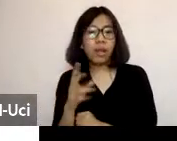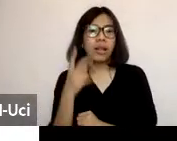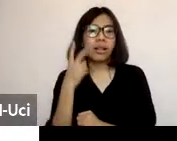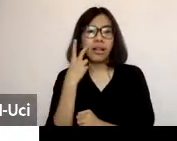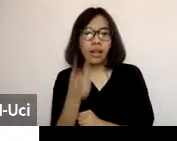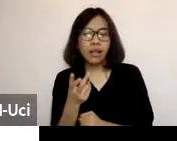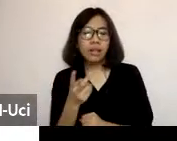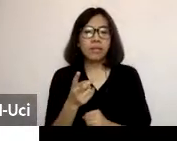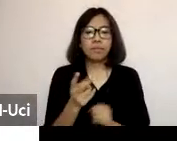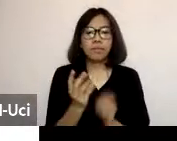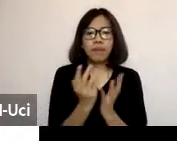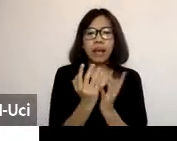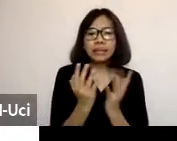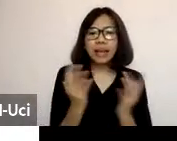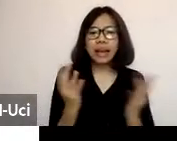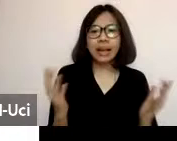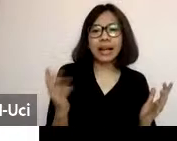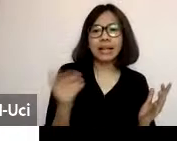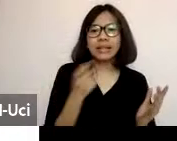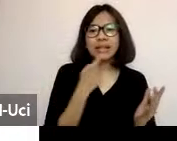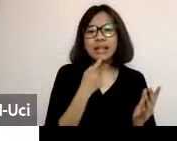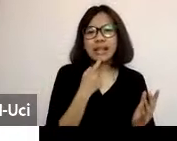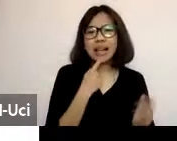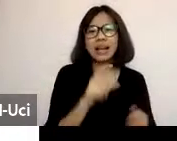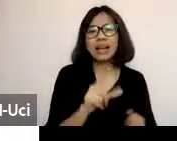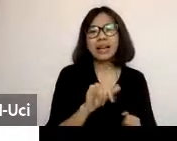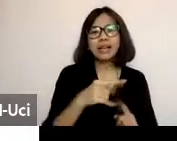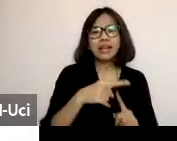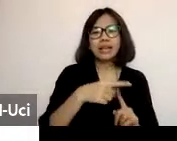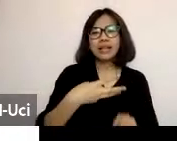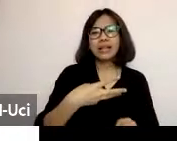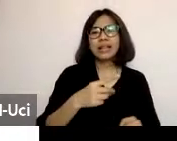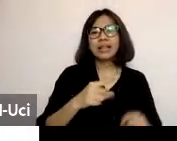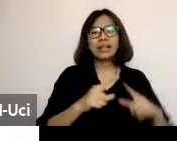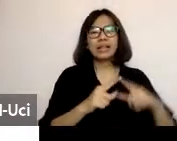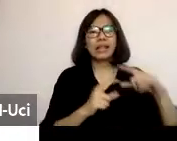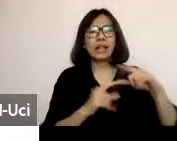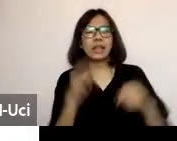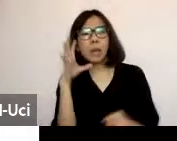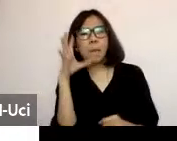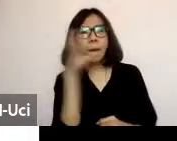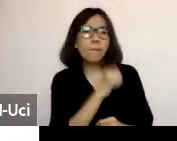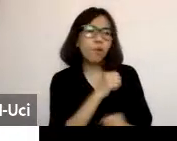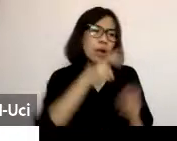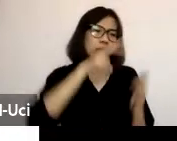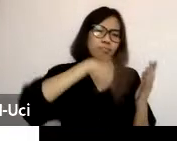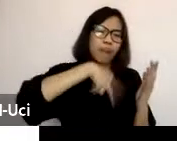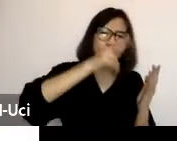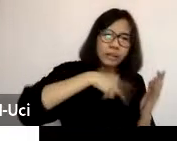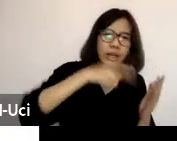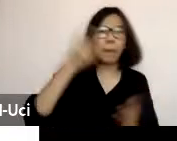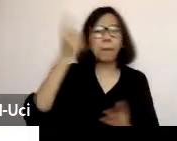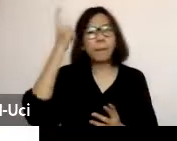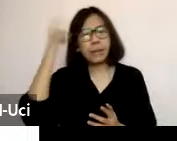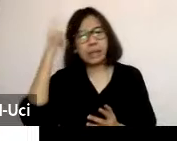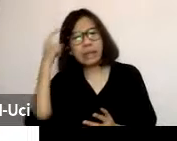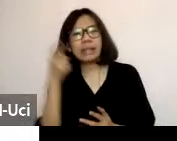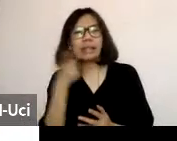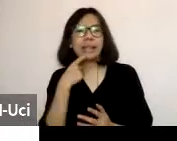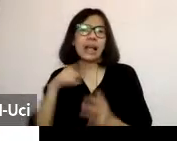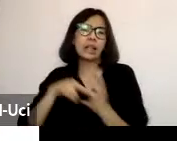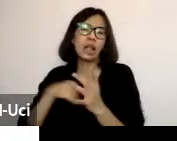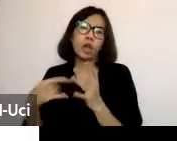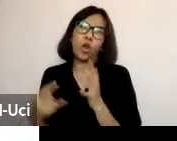dan integrasi Vita Vita itu masih ia masjid soto Ya baik ya enggak jelek ya Enggak karena